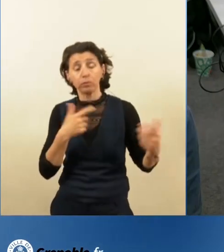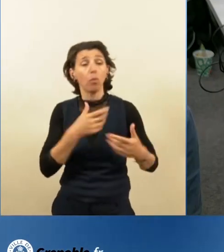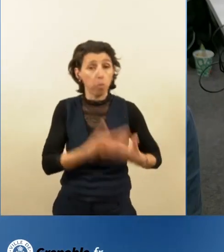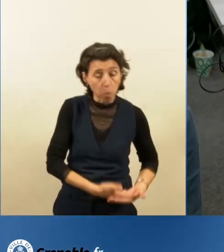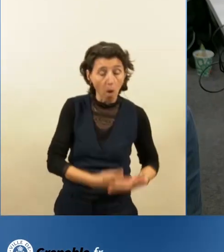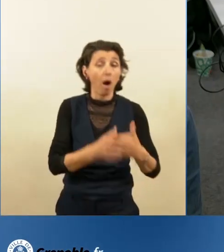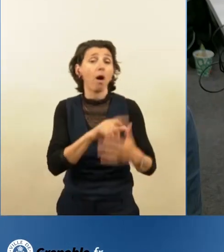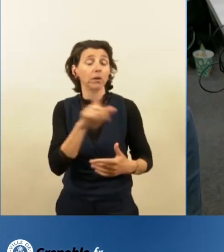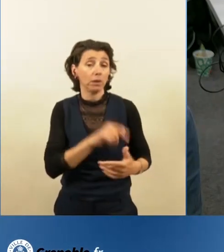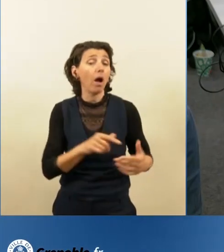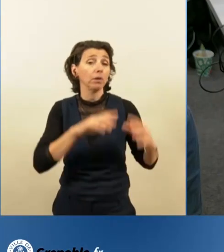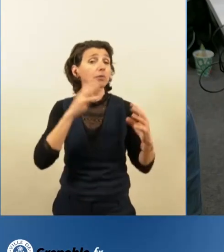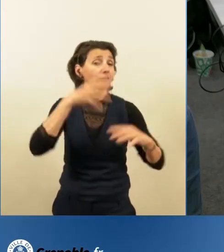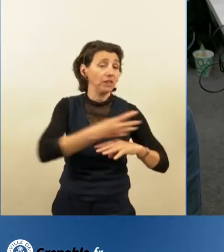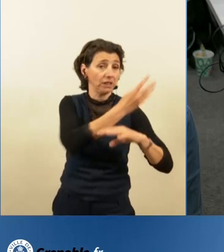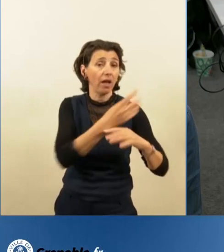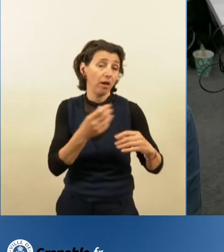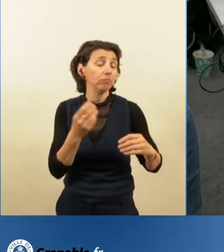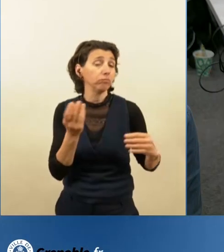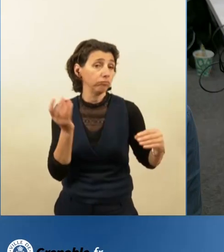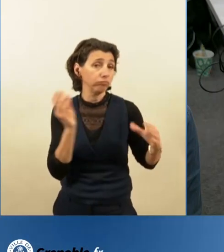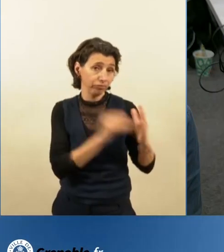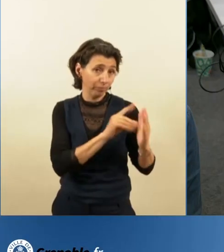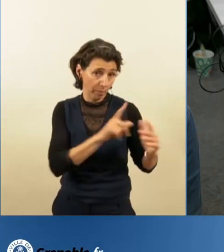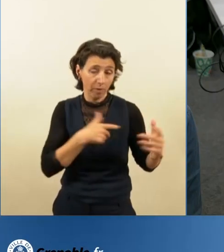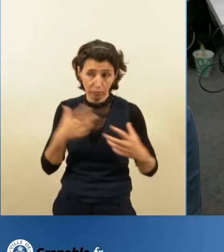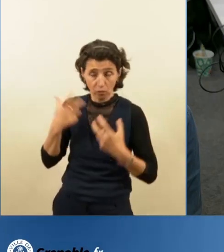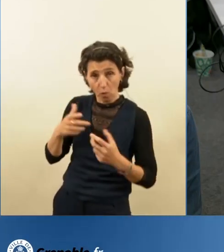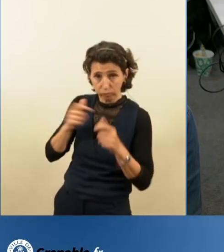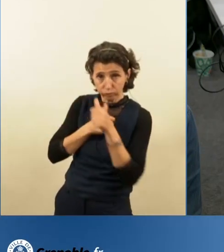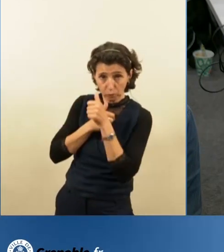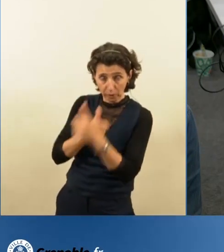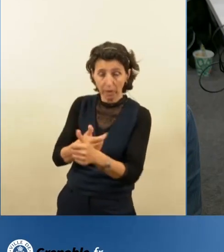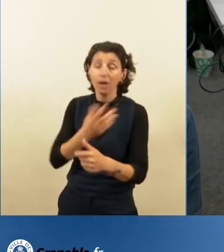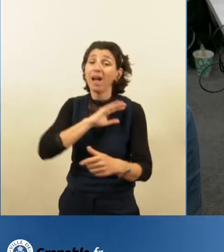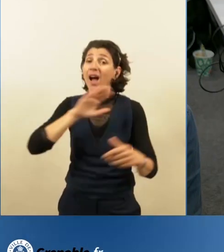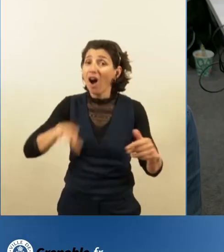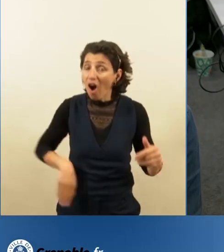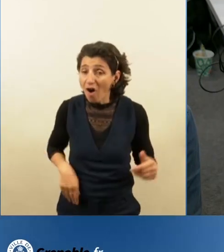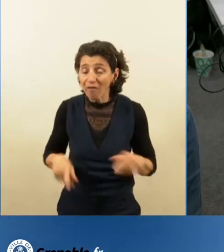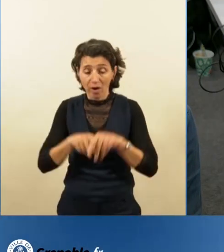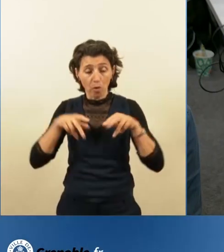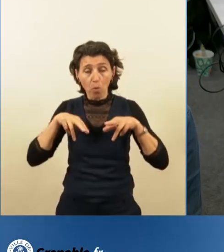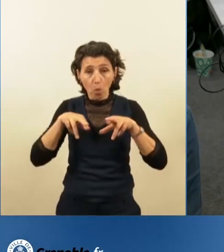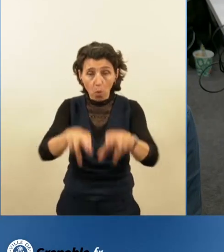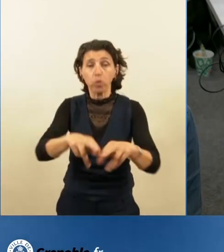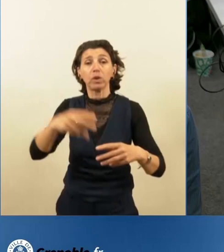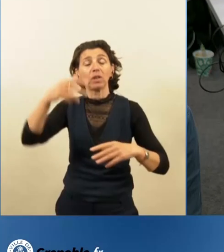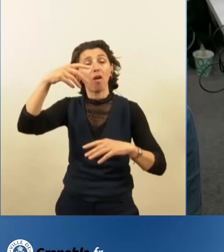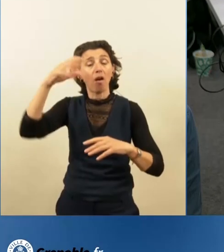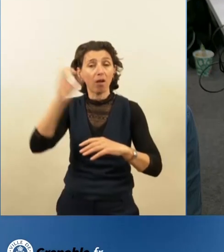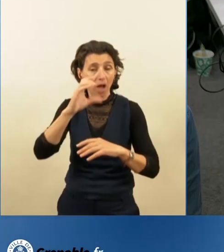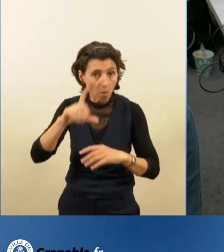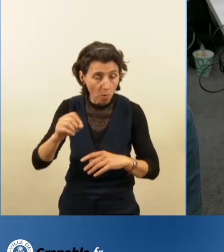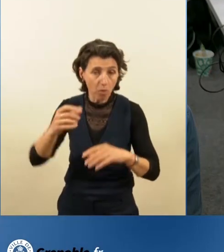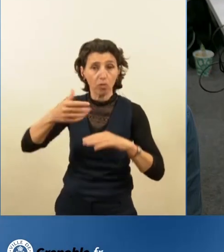la levée des barrières et le soutien de l'ensemble des technologies contribuant à la décarbonation du transport routier électrique hydrogène mais